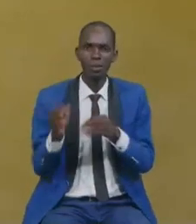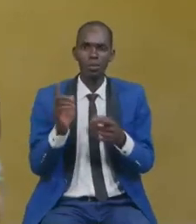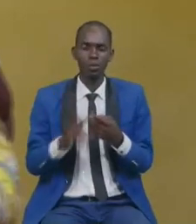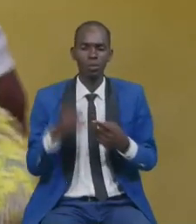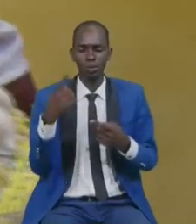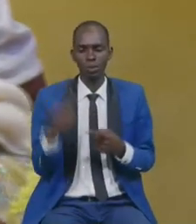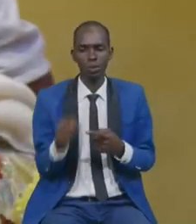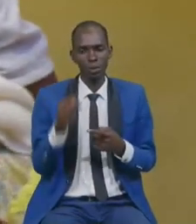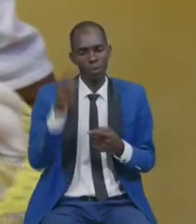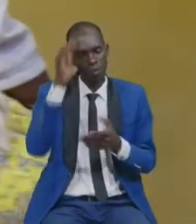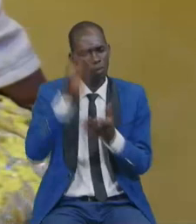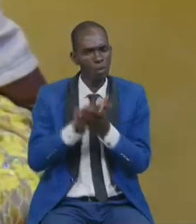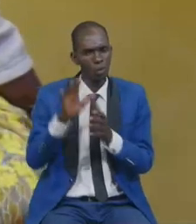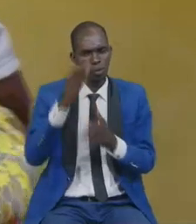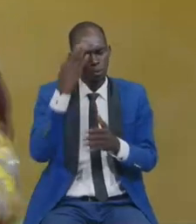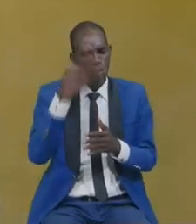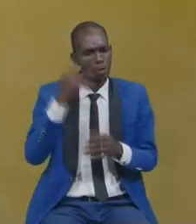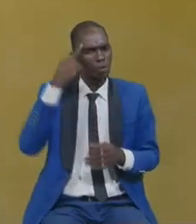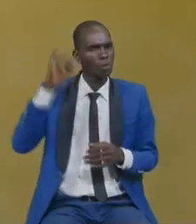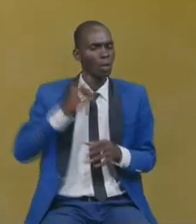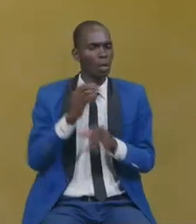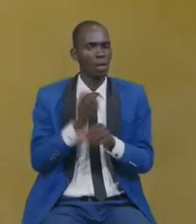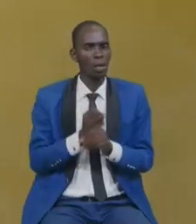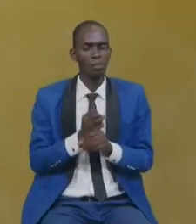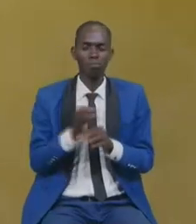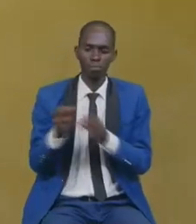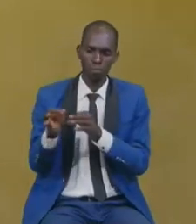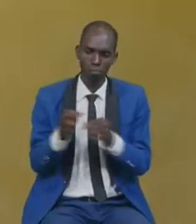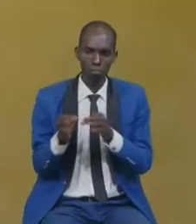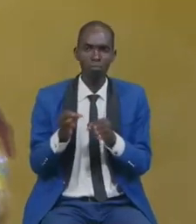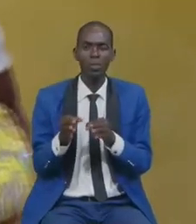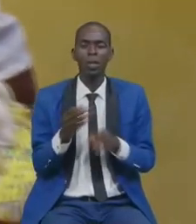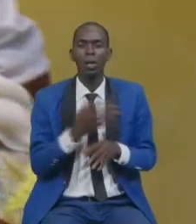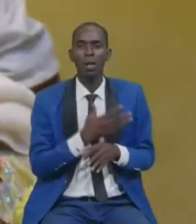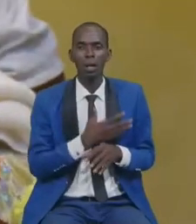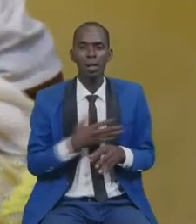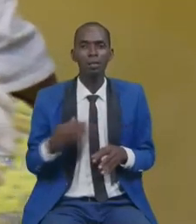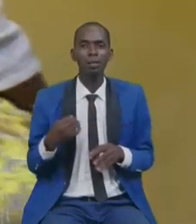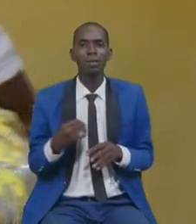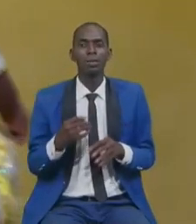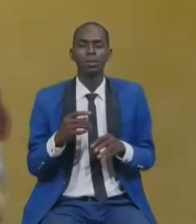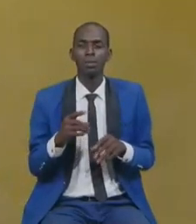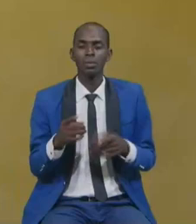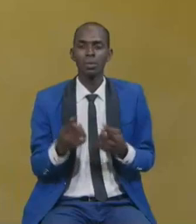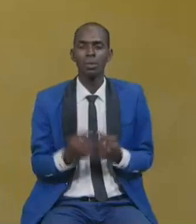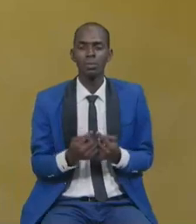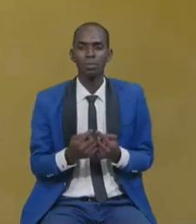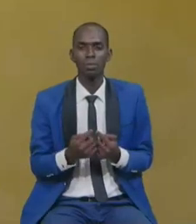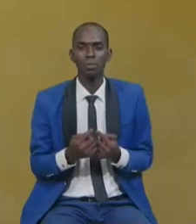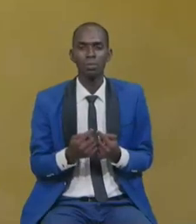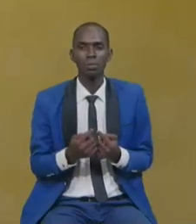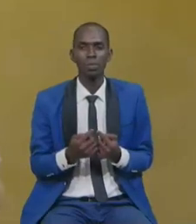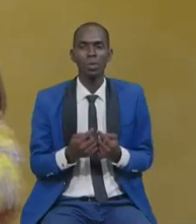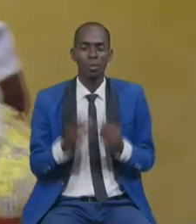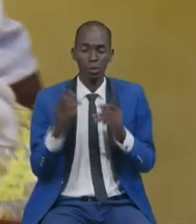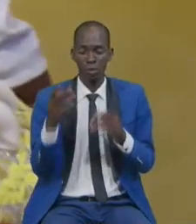rêve que j'ai fait hier et demi? Je lui ai narré le rêve, il a dit, ah, prions. Nous avons prié ensemble. Après cette prière,